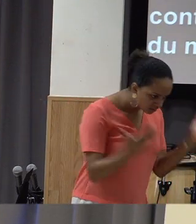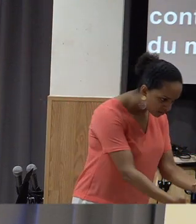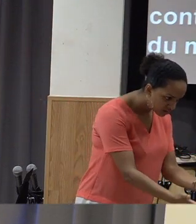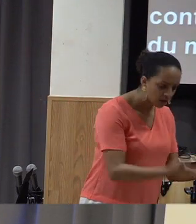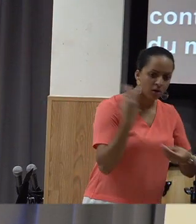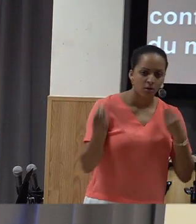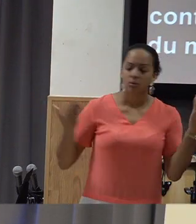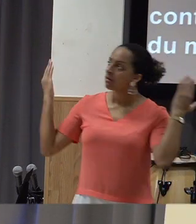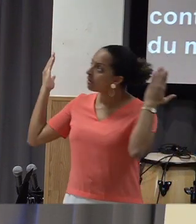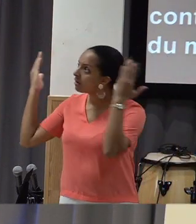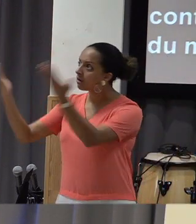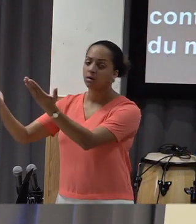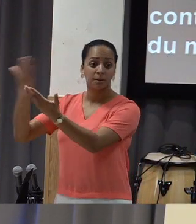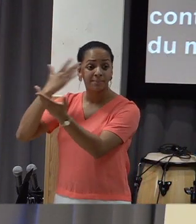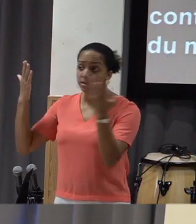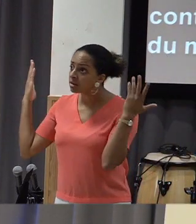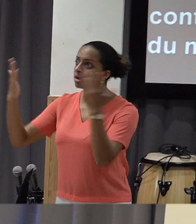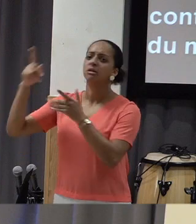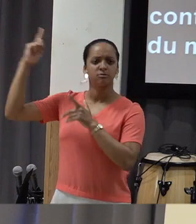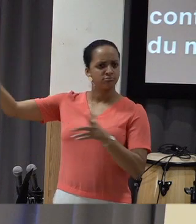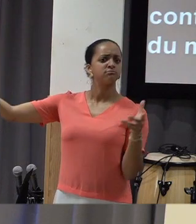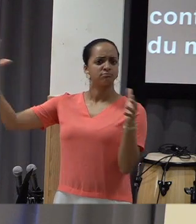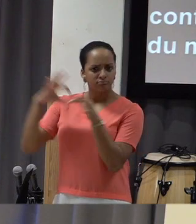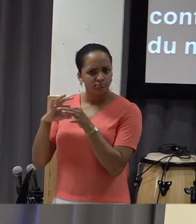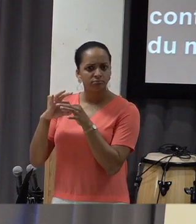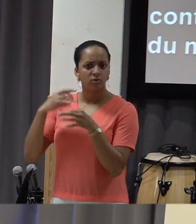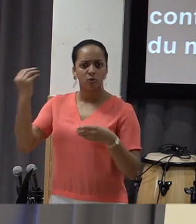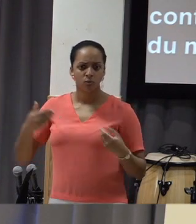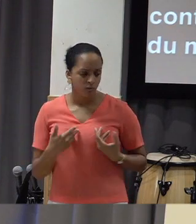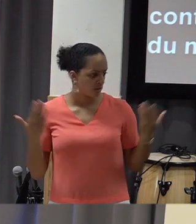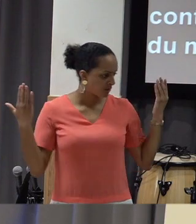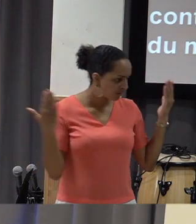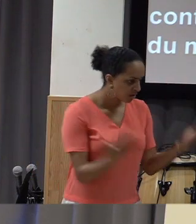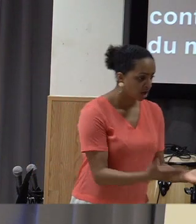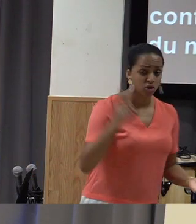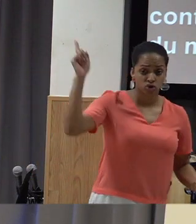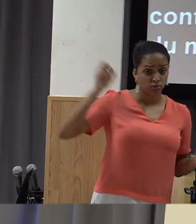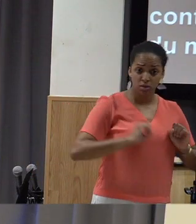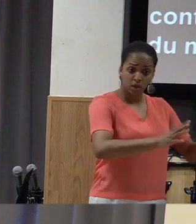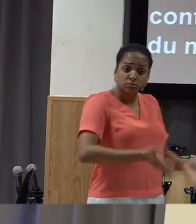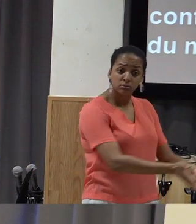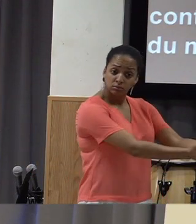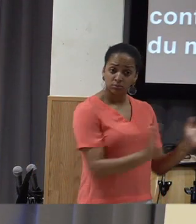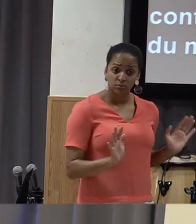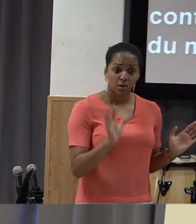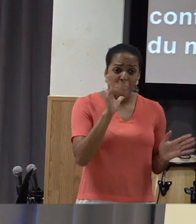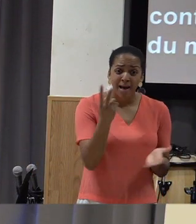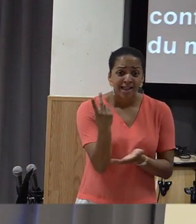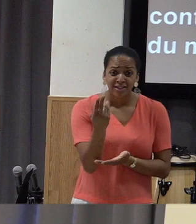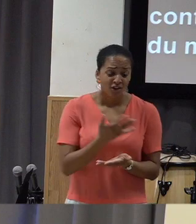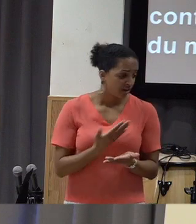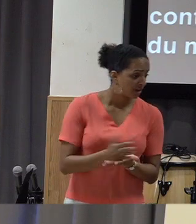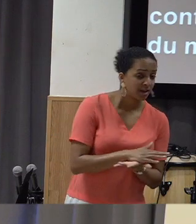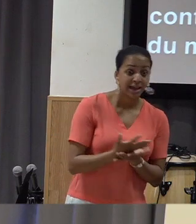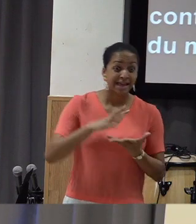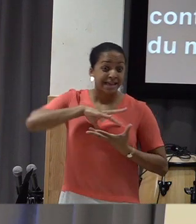Dieu peut te ramener pleinement en lui, soit tu es pleinement en lui et tu ne vas pas dans le monde. Tu ne peux pas te permettre d'être sur deux terrains en même temps. Spirituellement, c'est